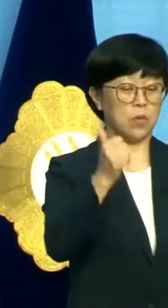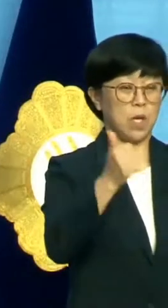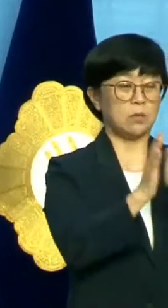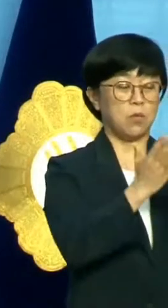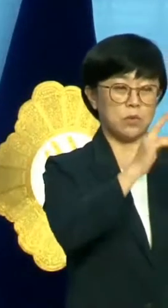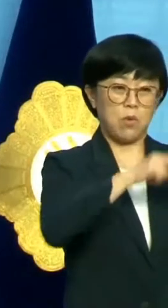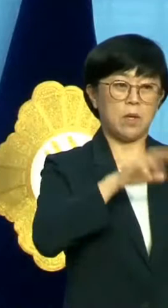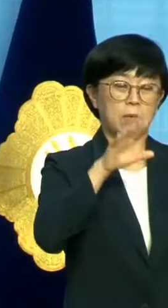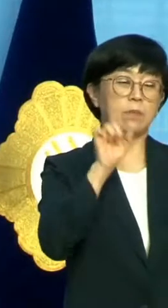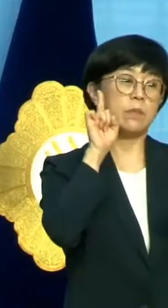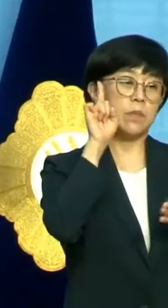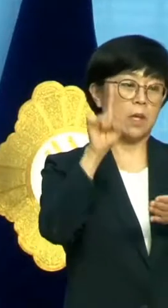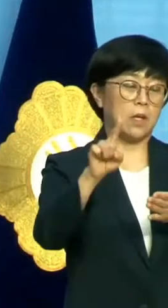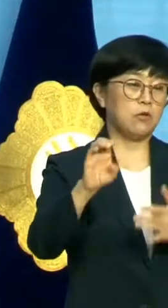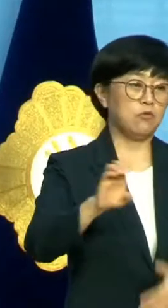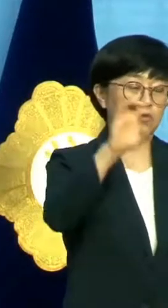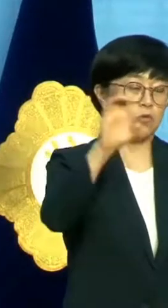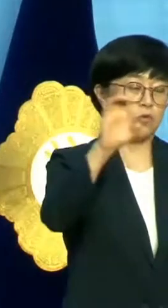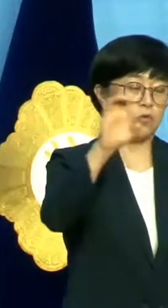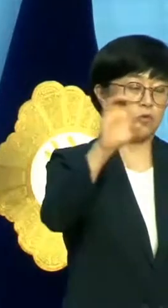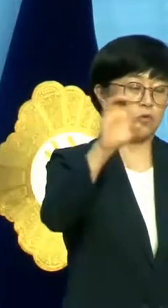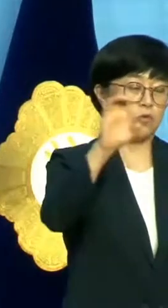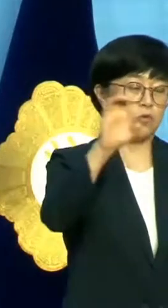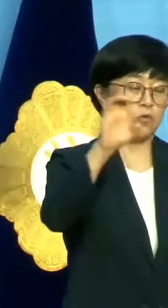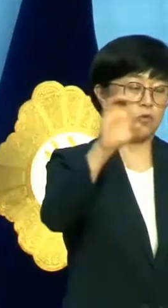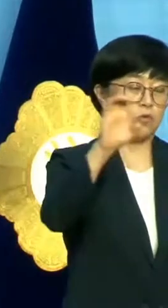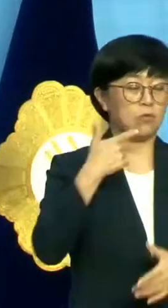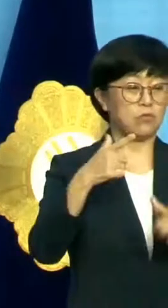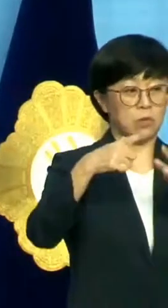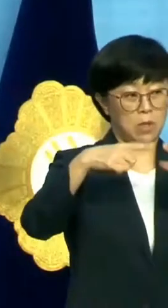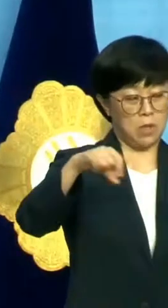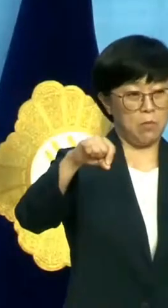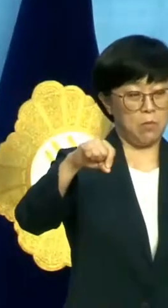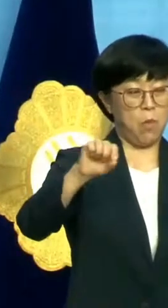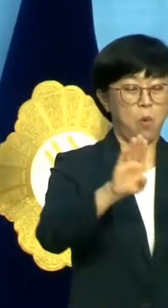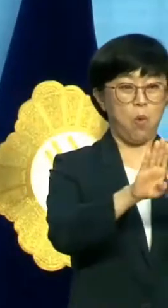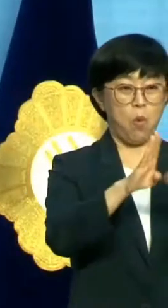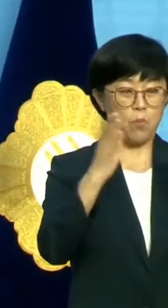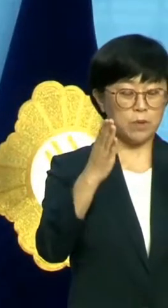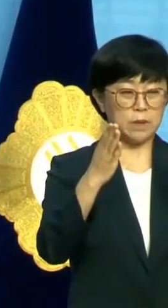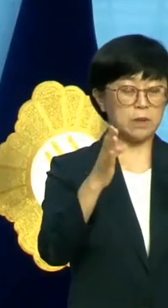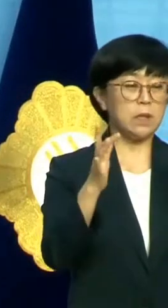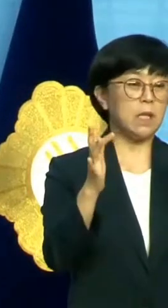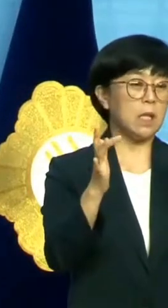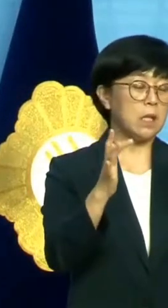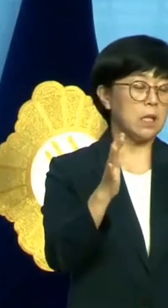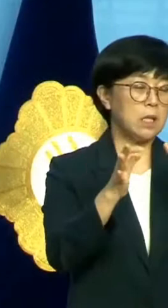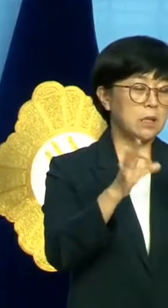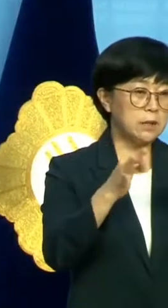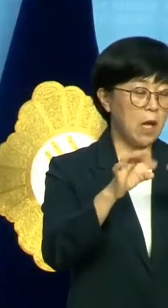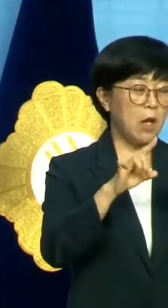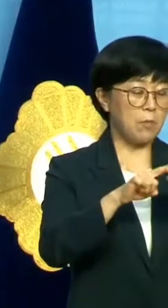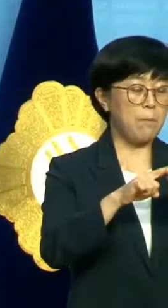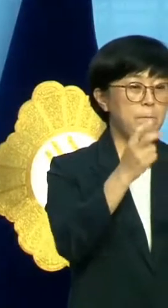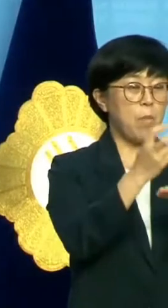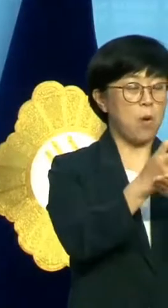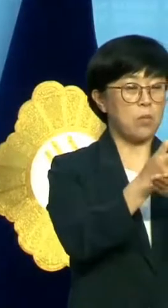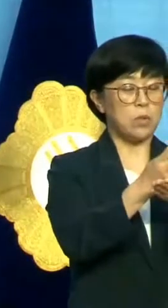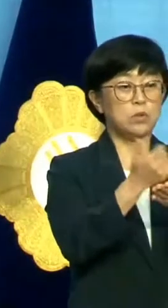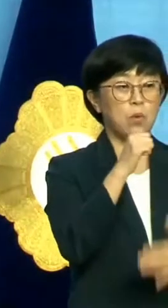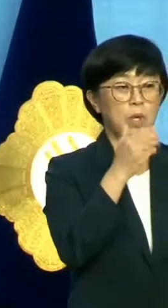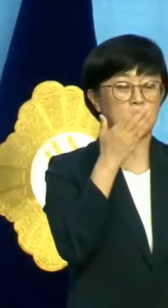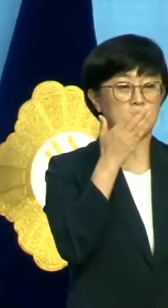수 가는데 1 유럽 연합 영국 일본 엔 오픈뱅킹 관련 입법 사례를 소개하고